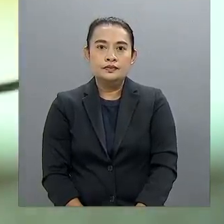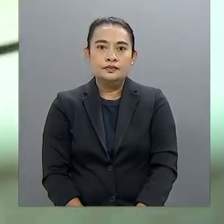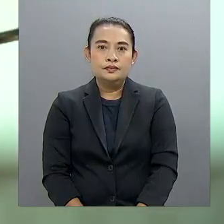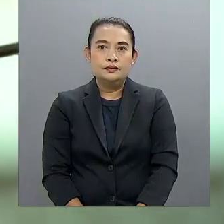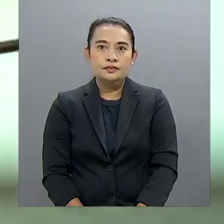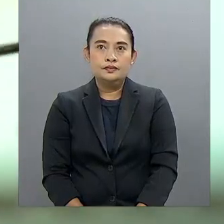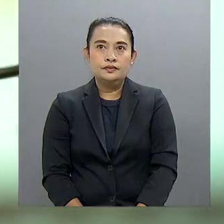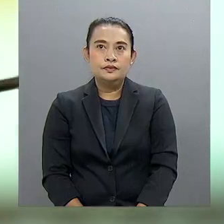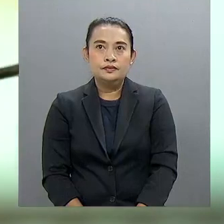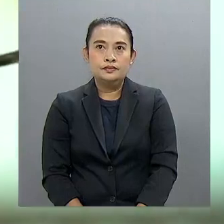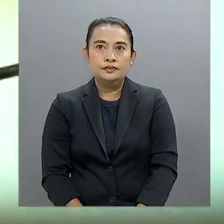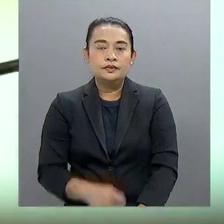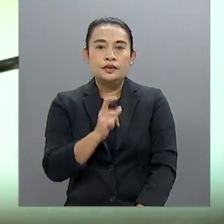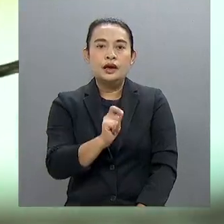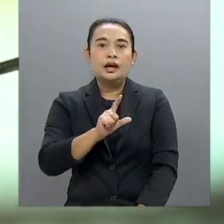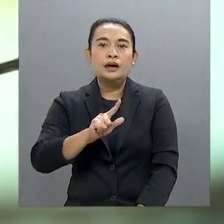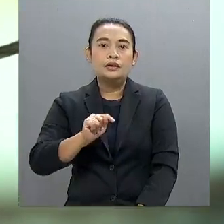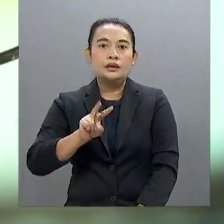a k a l